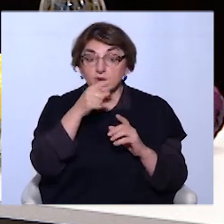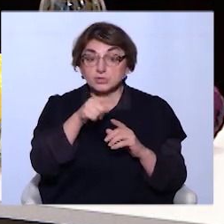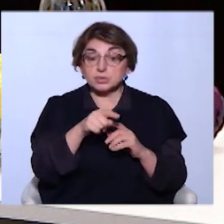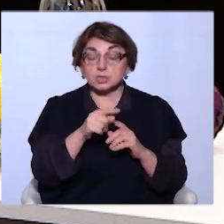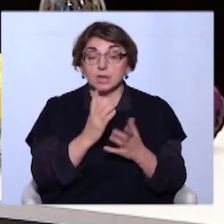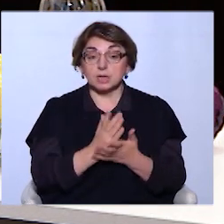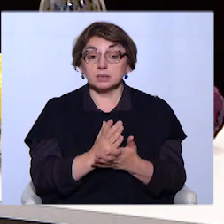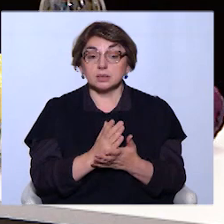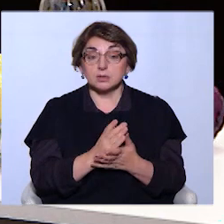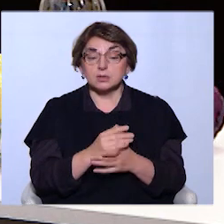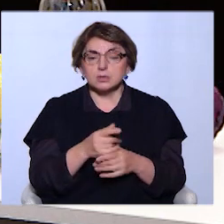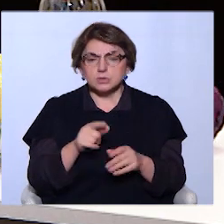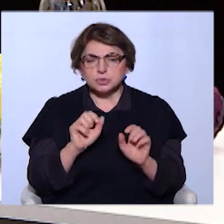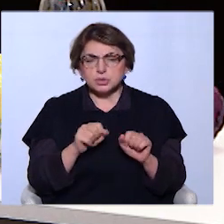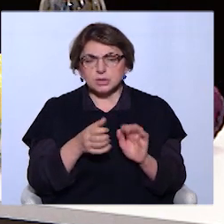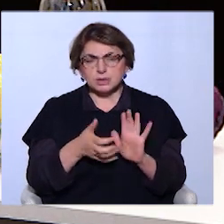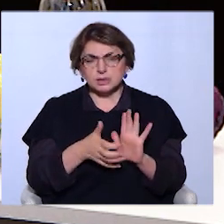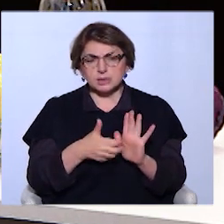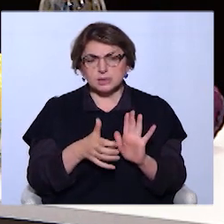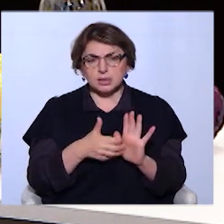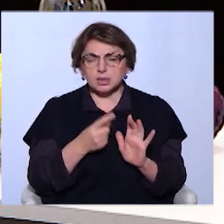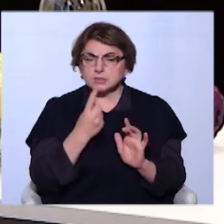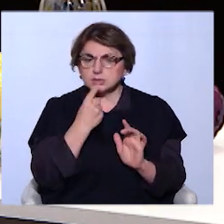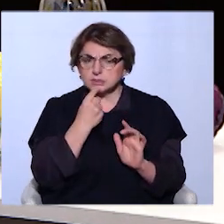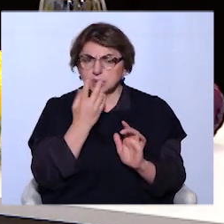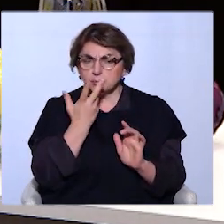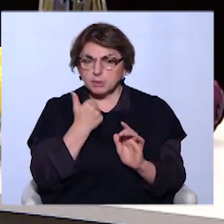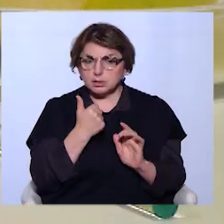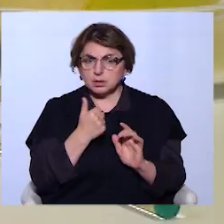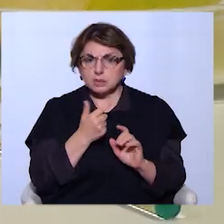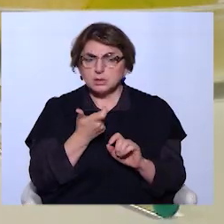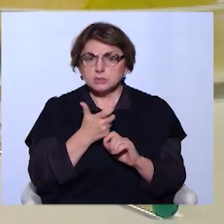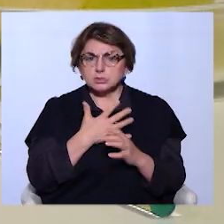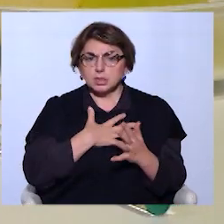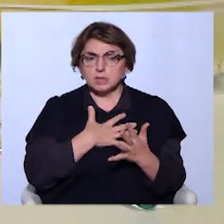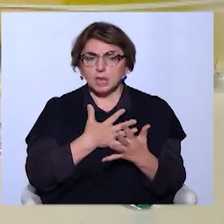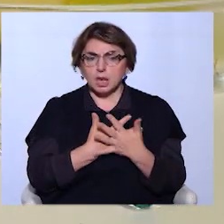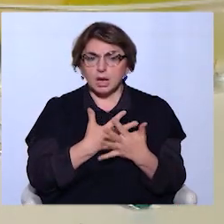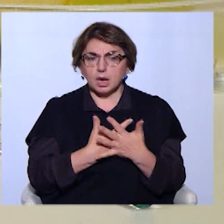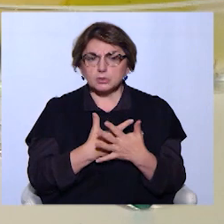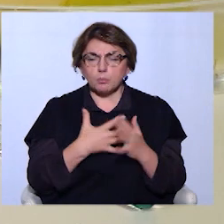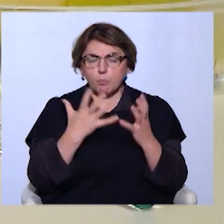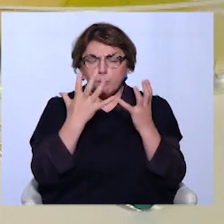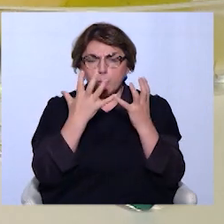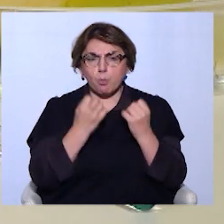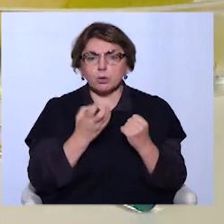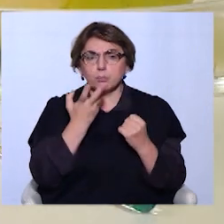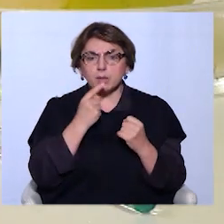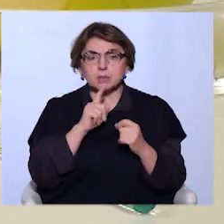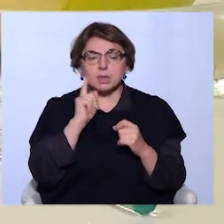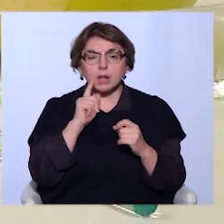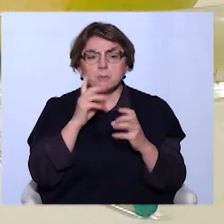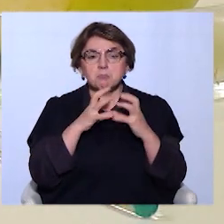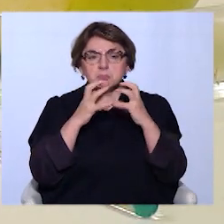არის შედარებით ნაკლები სიწითლე, ძალიან აქტიური, უფრო მუქი შეფერილობა